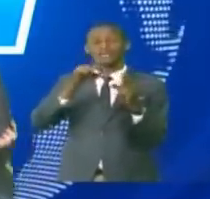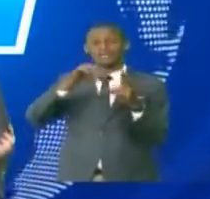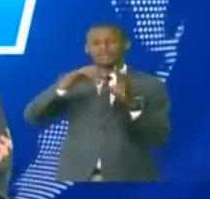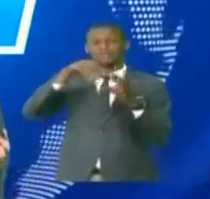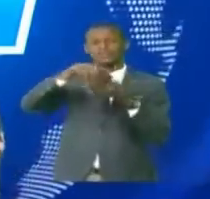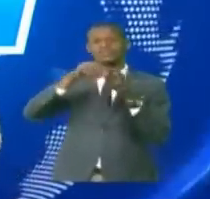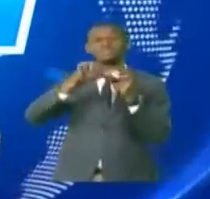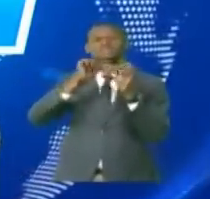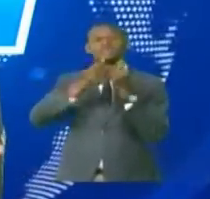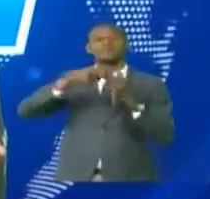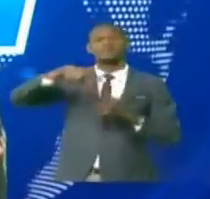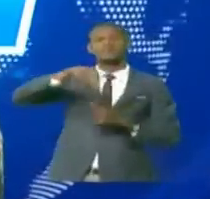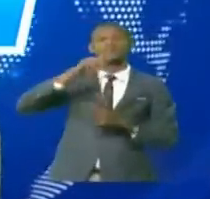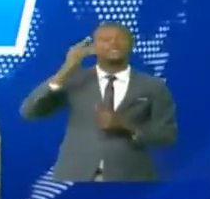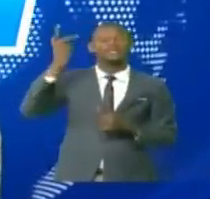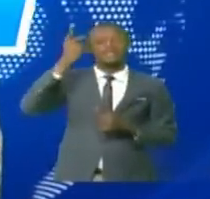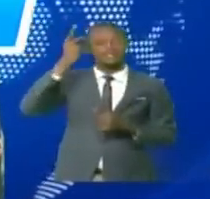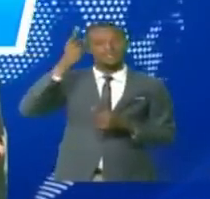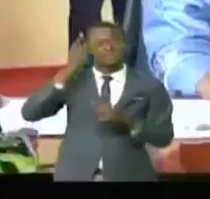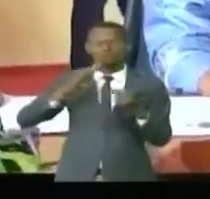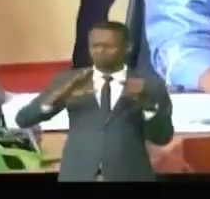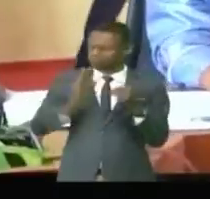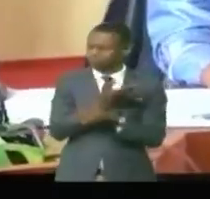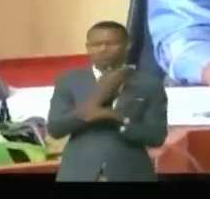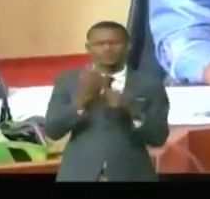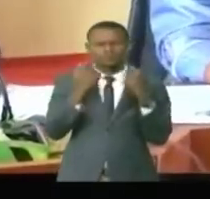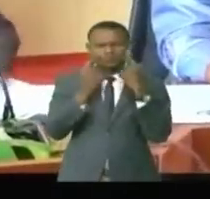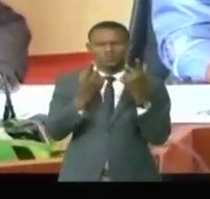le détournement des deniers publics.